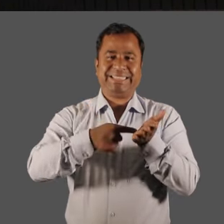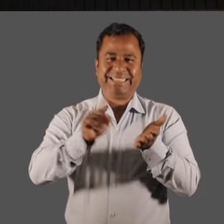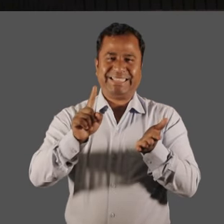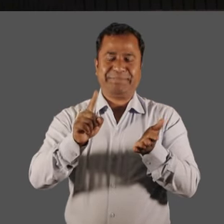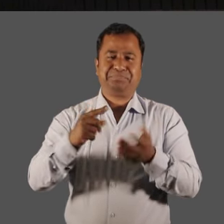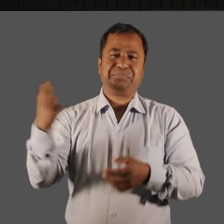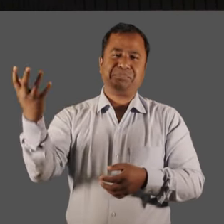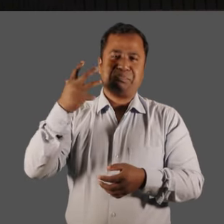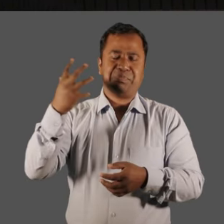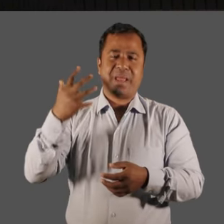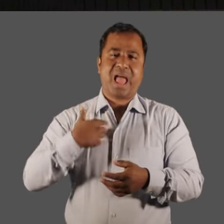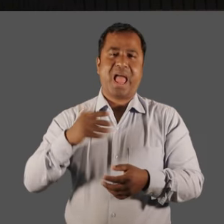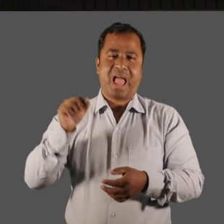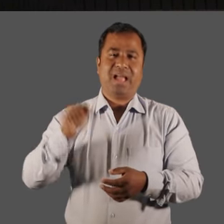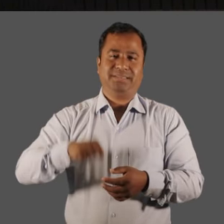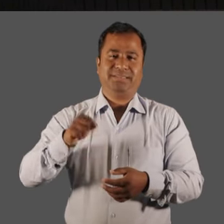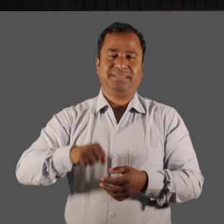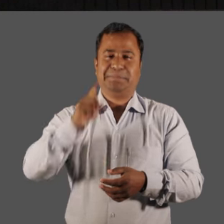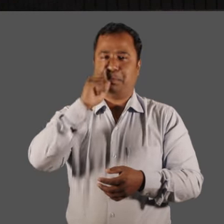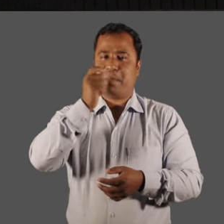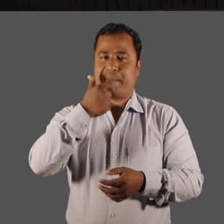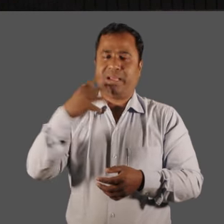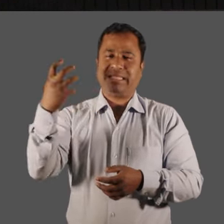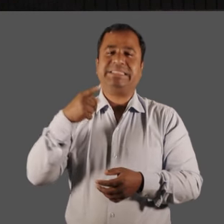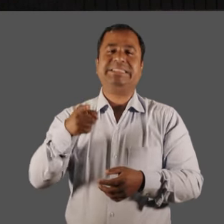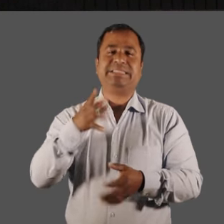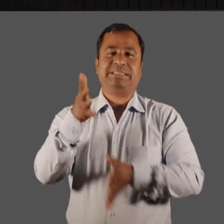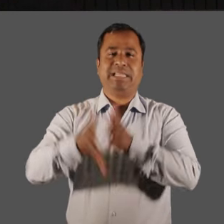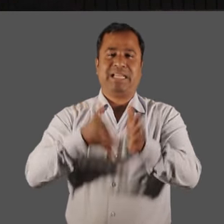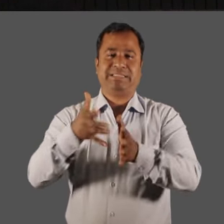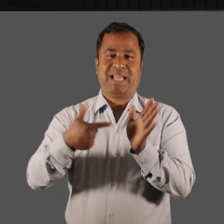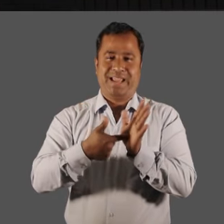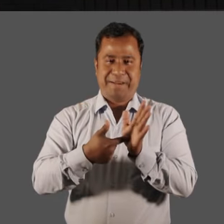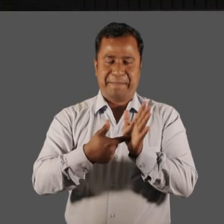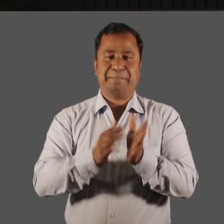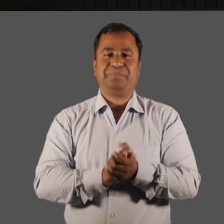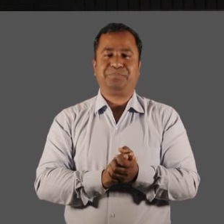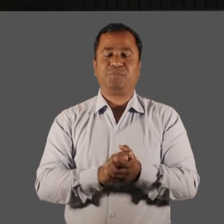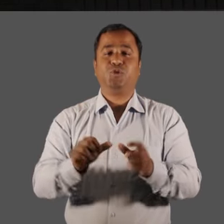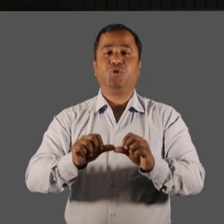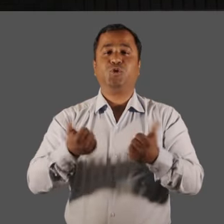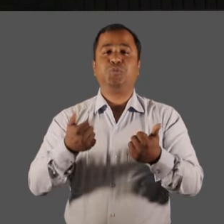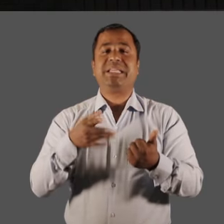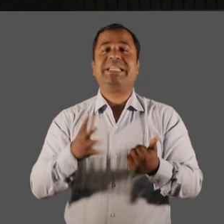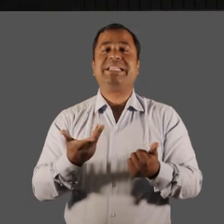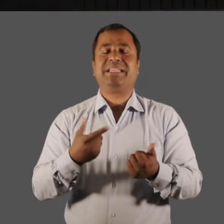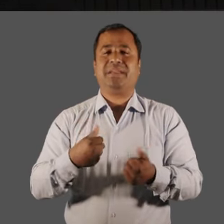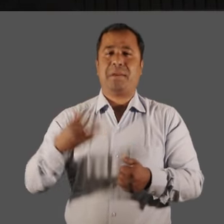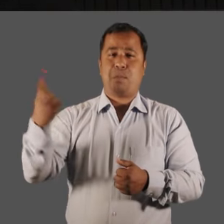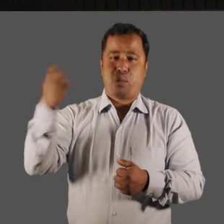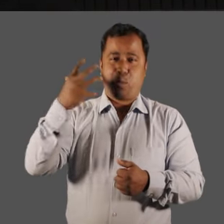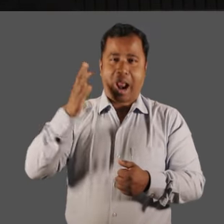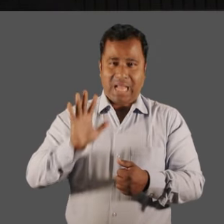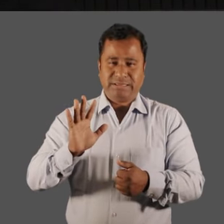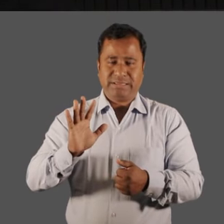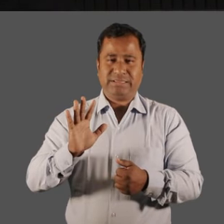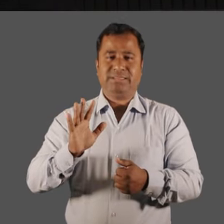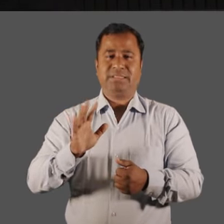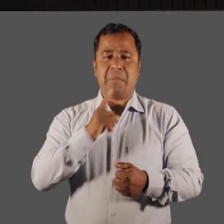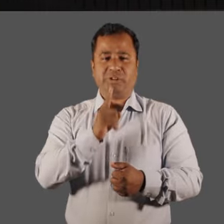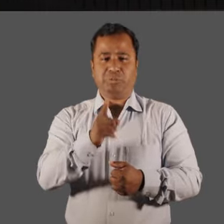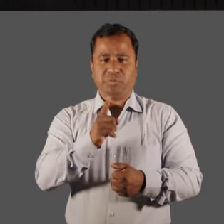আমরা খেয়েছি, আম, সবই সাইন ল্যাঙ্গুয়েজে। একটা সুবিধা হচ্ছে যে বকা দিচ্ছে, আশেপাশে মানুষ হয়তো বা টেরও পাচ্ছে